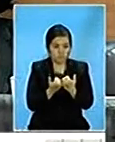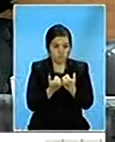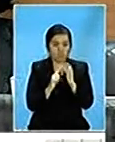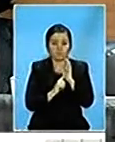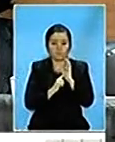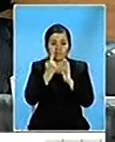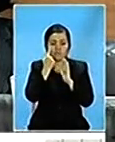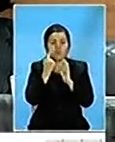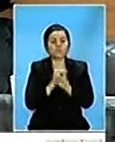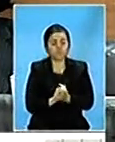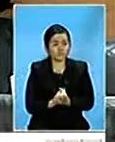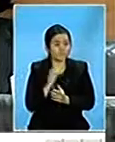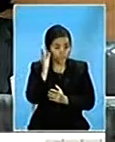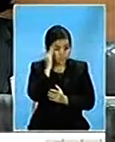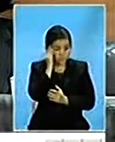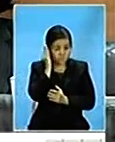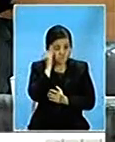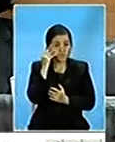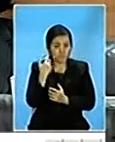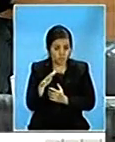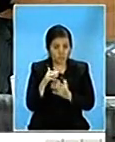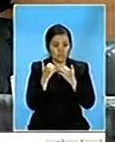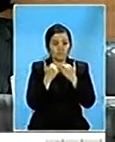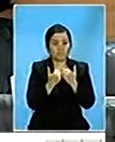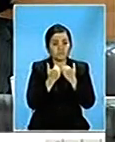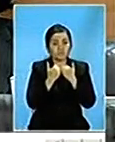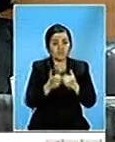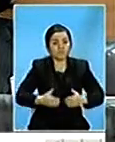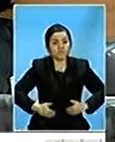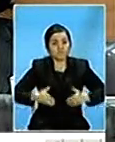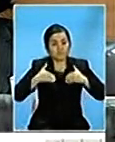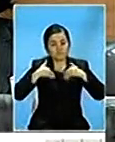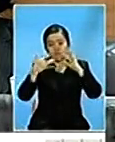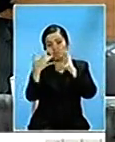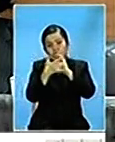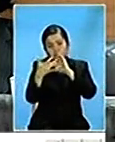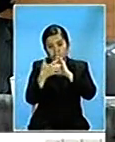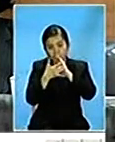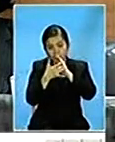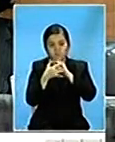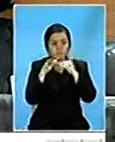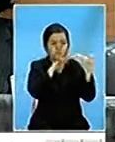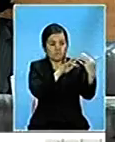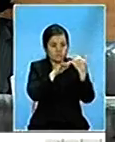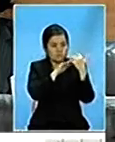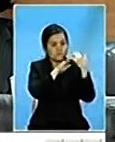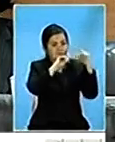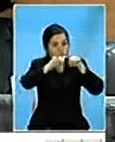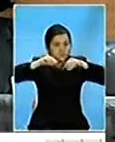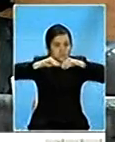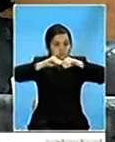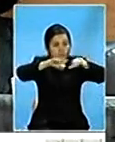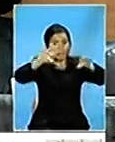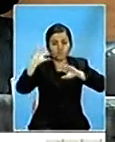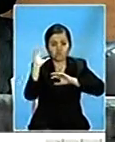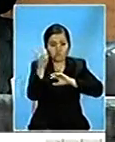เนี่ยก็คงจะเป็นที่ทราบดีว่าในปัจจุบันเนี่ยวิถีแห่งเทคโนโลยีและการสื่อสารไร้พรมแดนท่